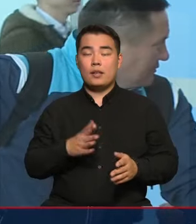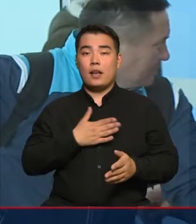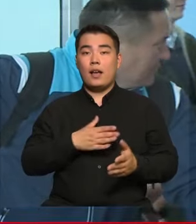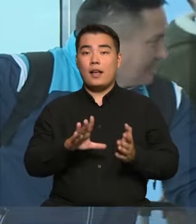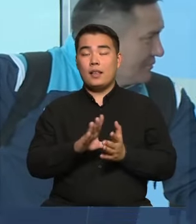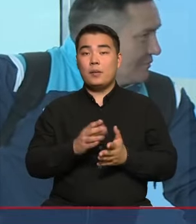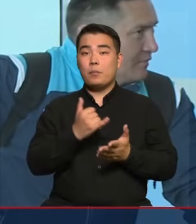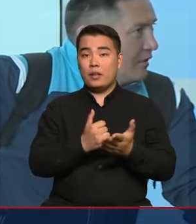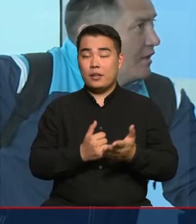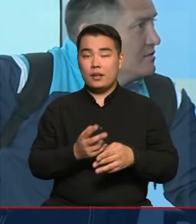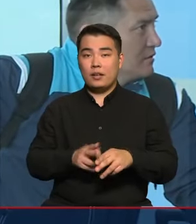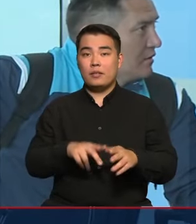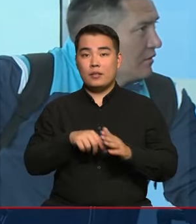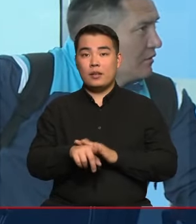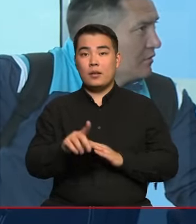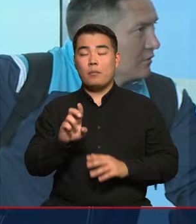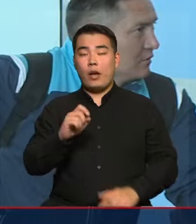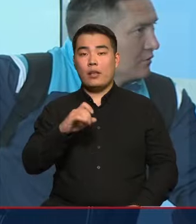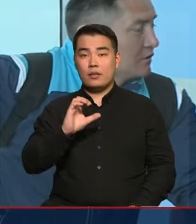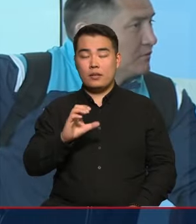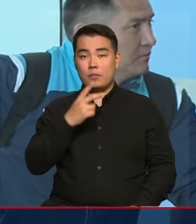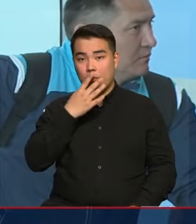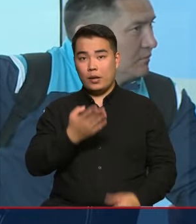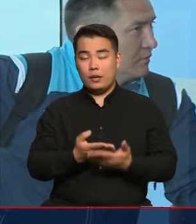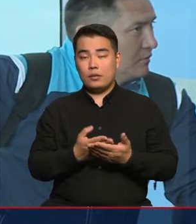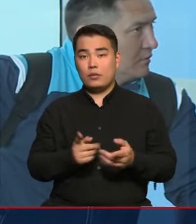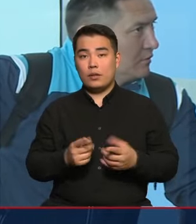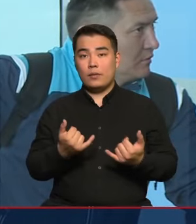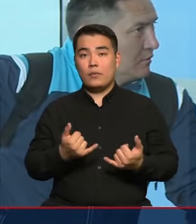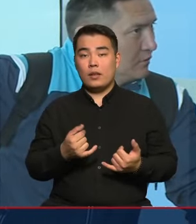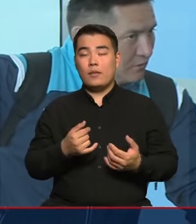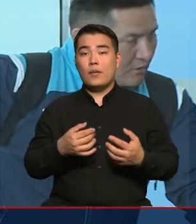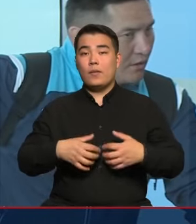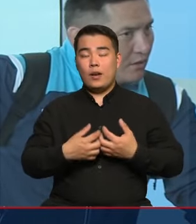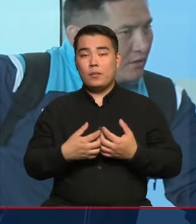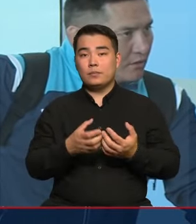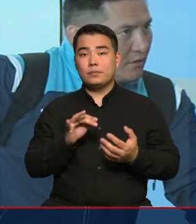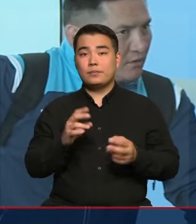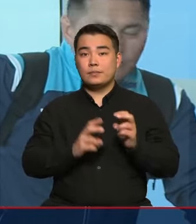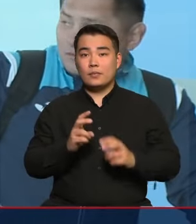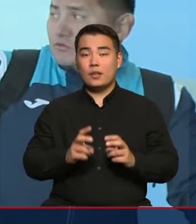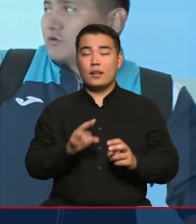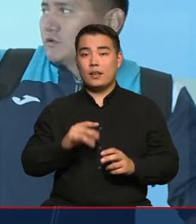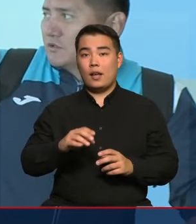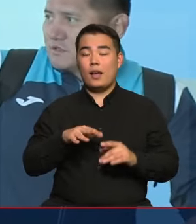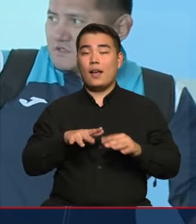ішінде батыс кенші, және де фабрика, және де айтек